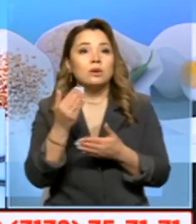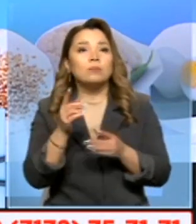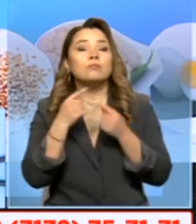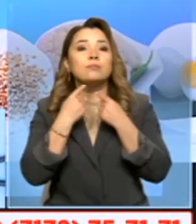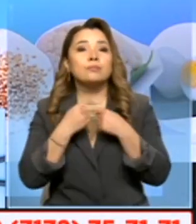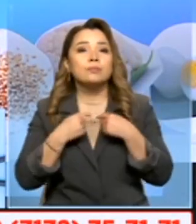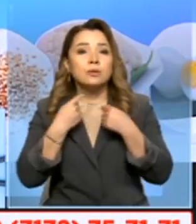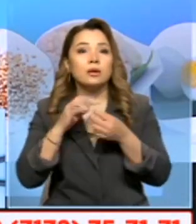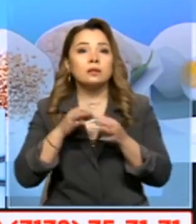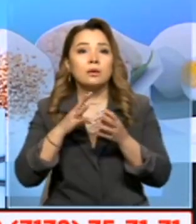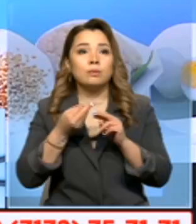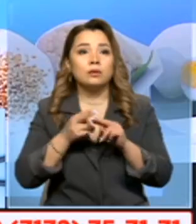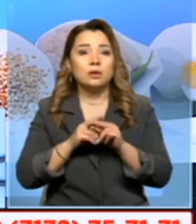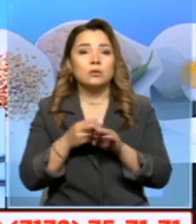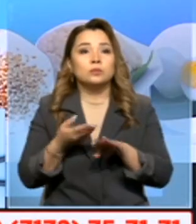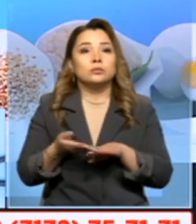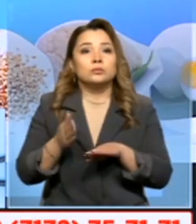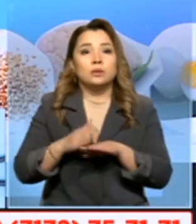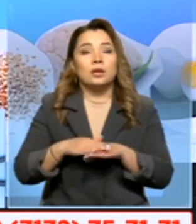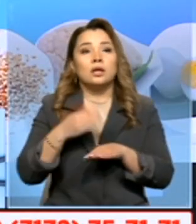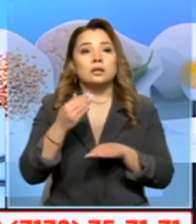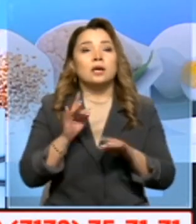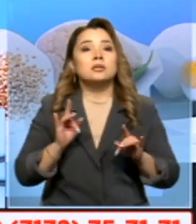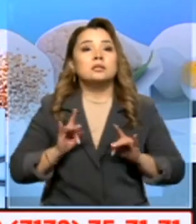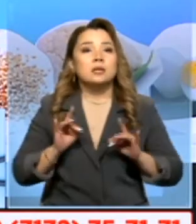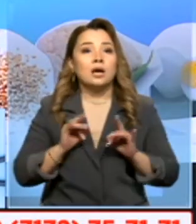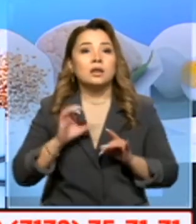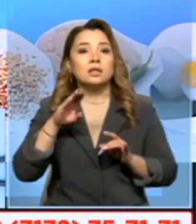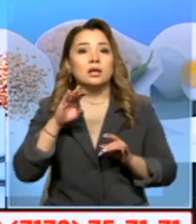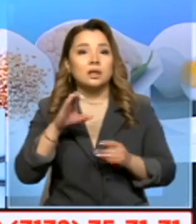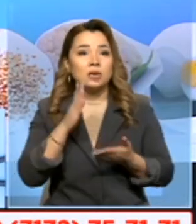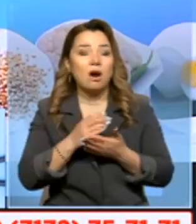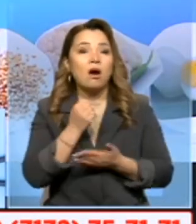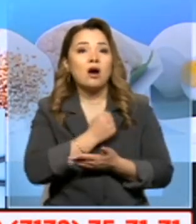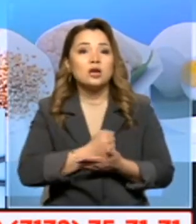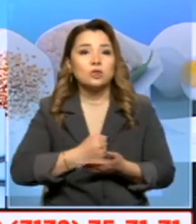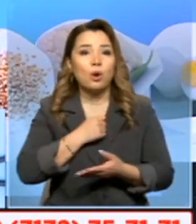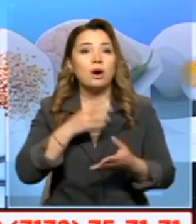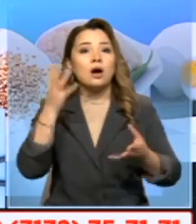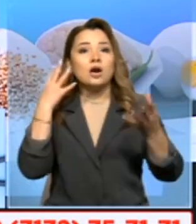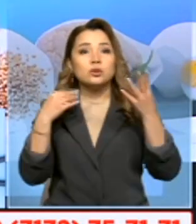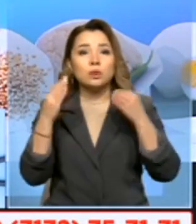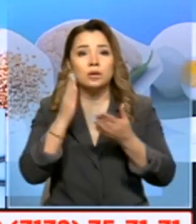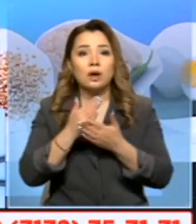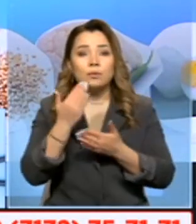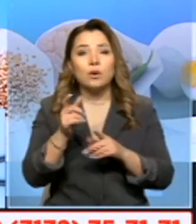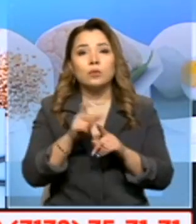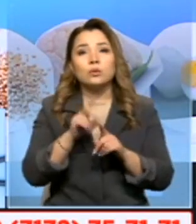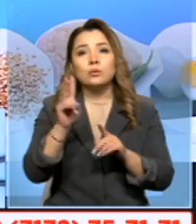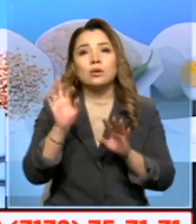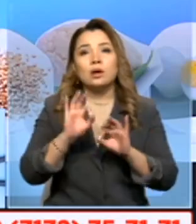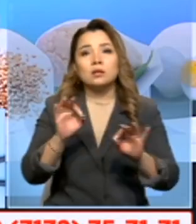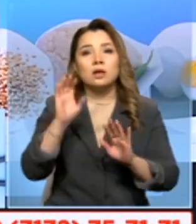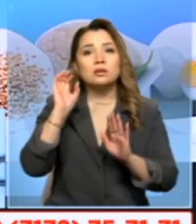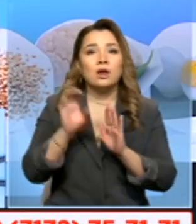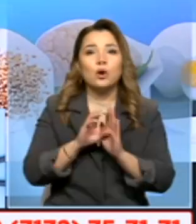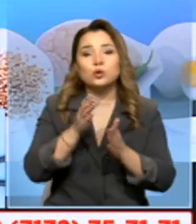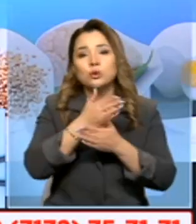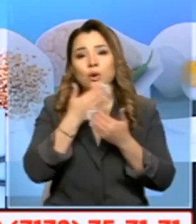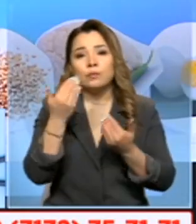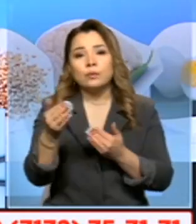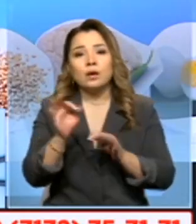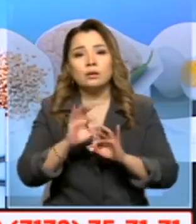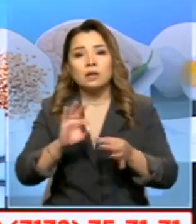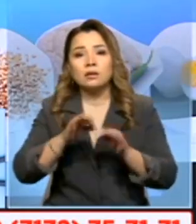түседі? Мына қалқанша безге түседі. Сол үшін сіз мына қазір айтып отырсыз, ашуланшақтық, шашым түседі, біреудің сөзін көтере алмаймын. Мен бүкіл айтып